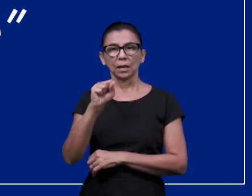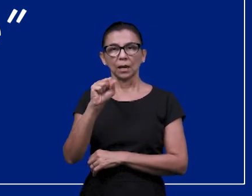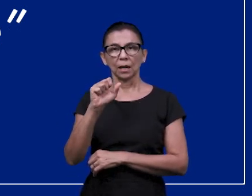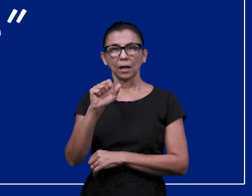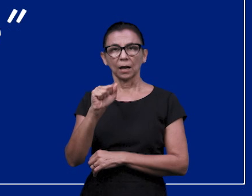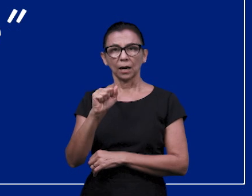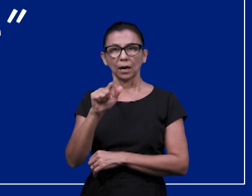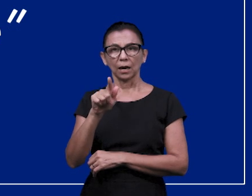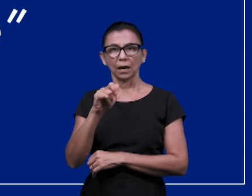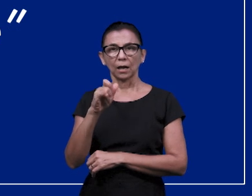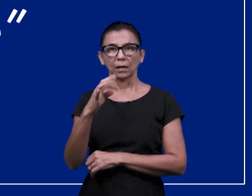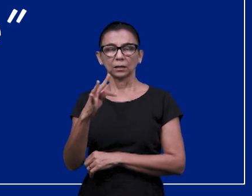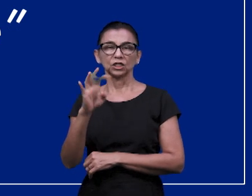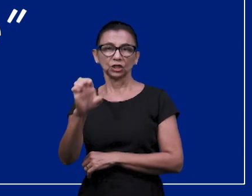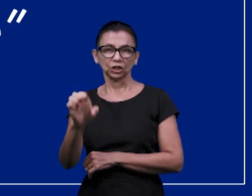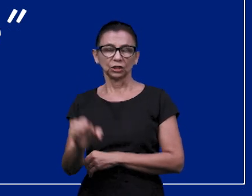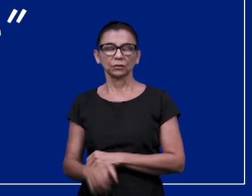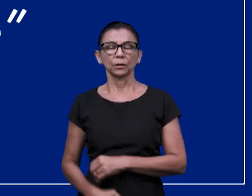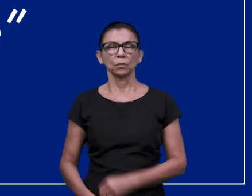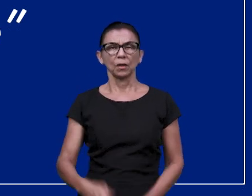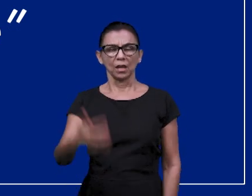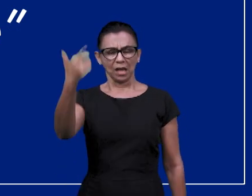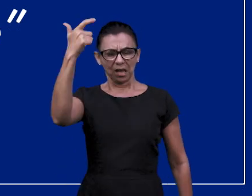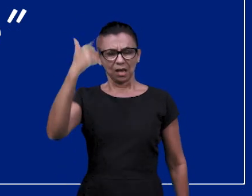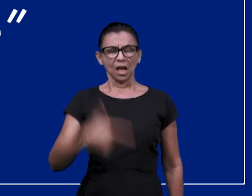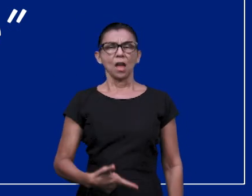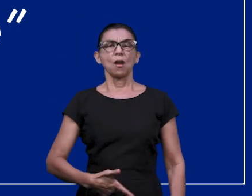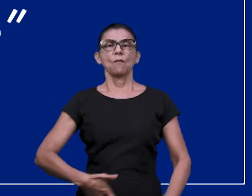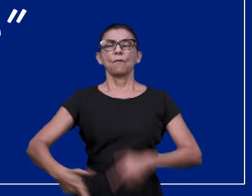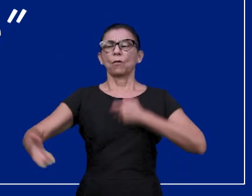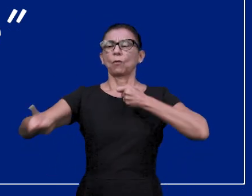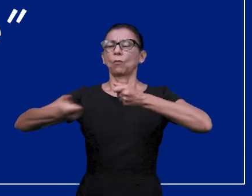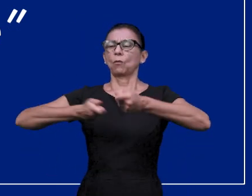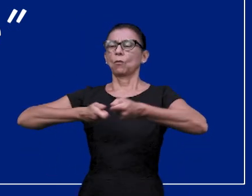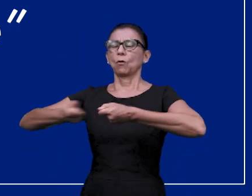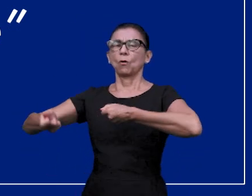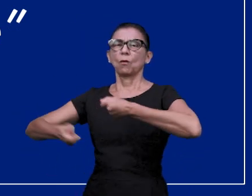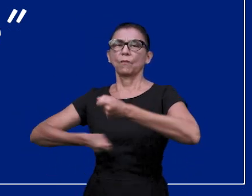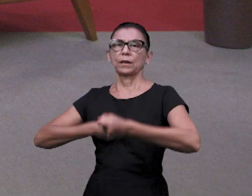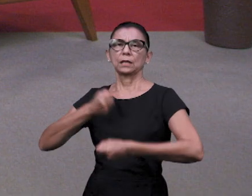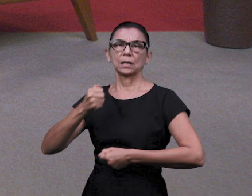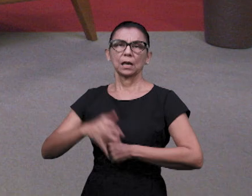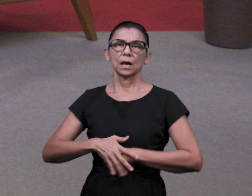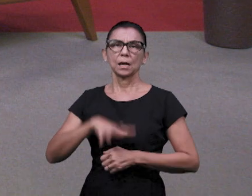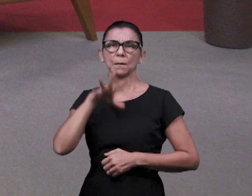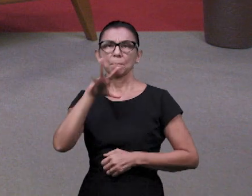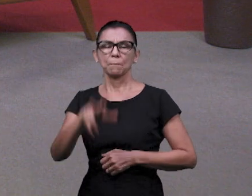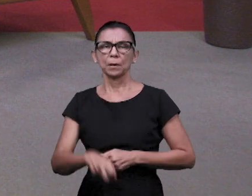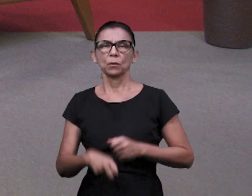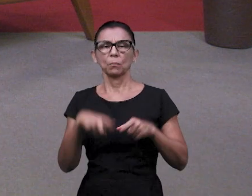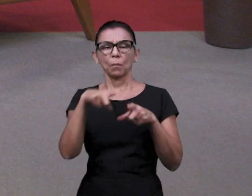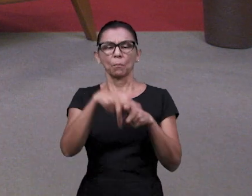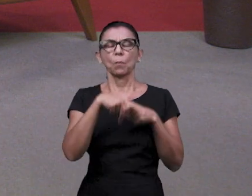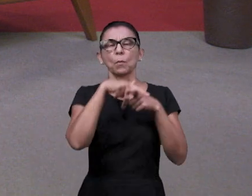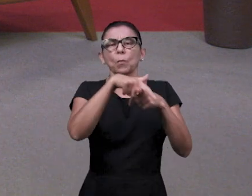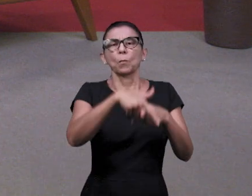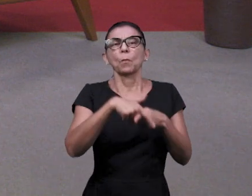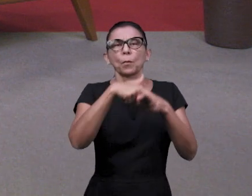régnerai. Il a préparé des chars, des chevaliers et 50 hommes qui allaient devant lui.